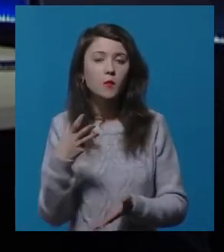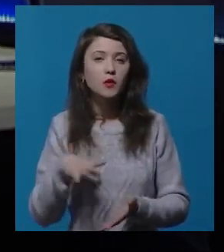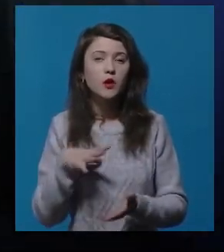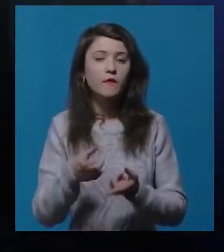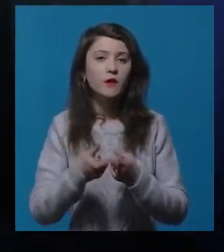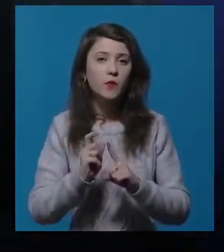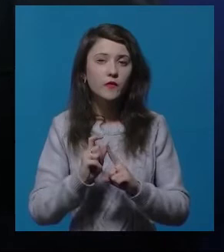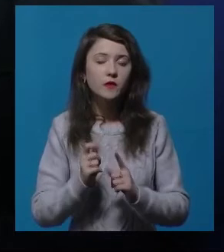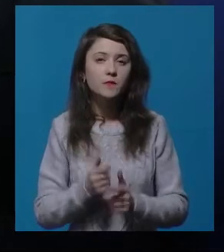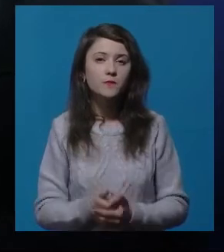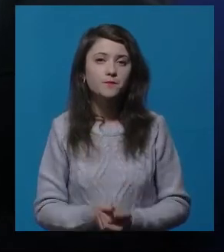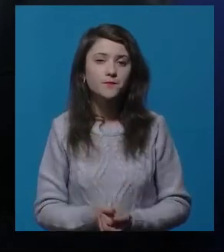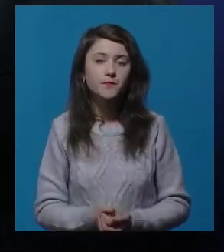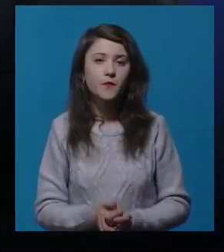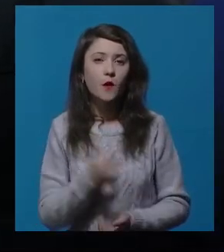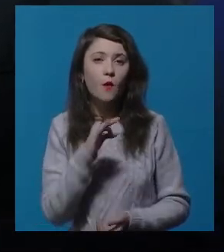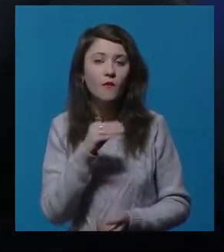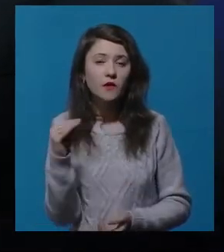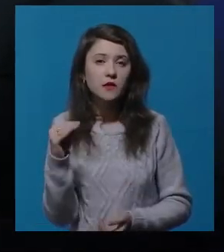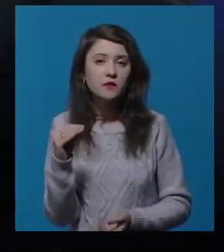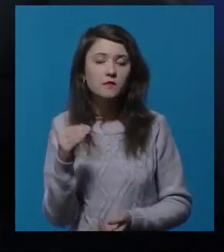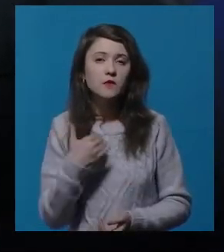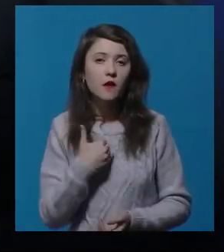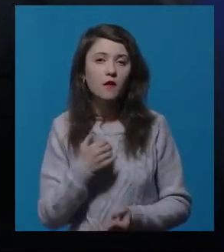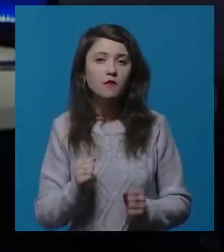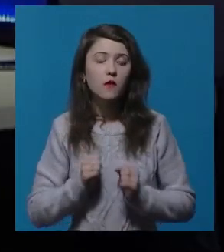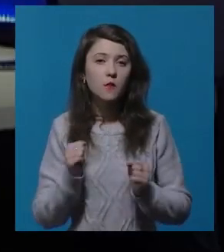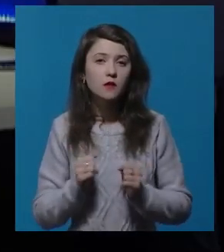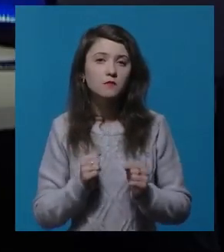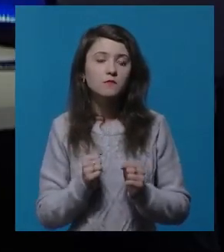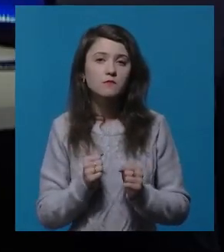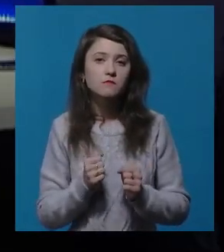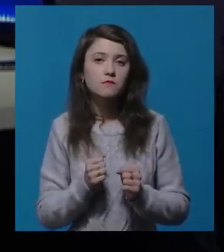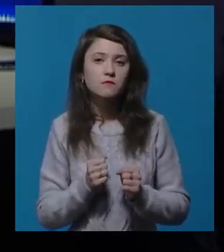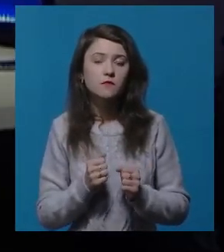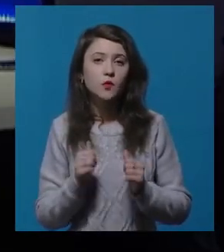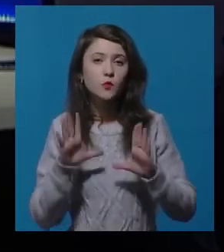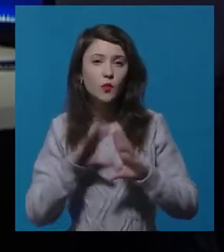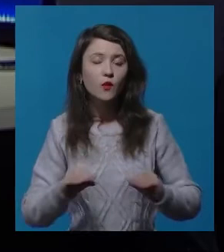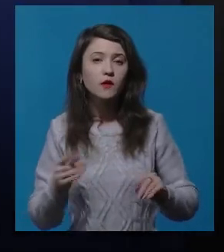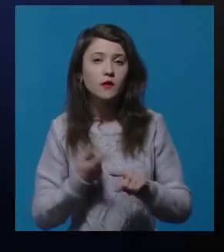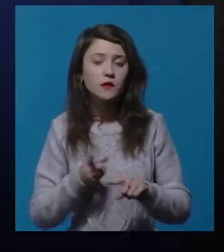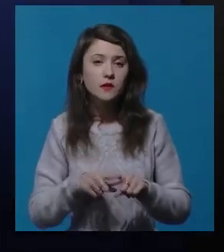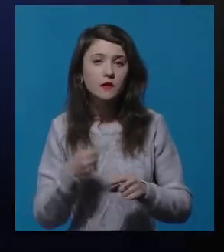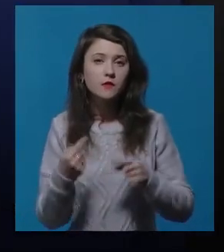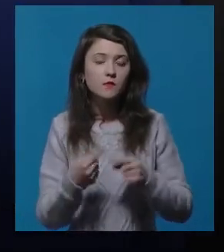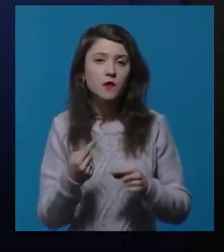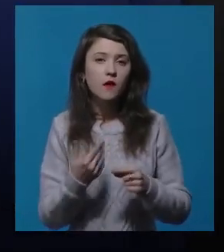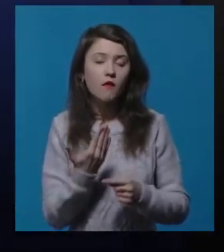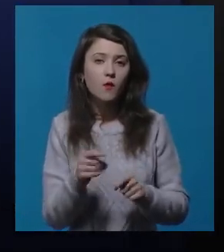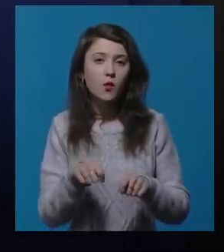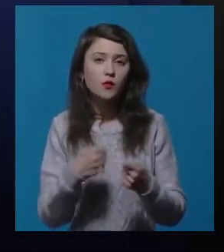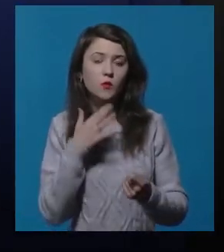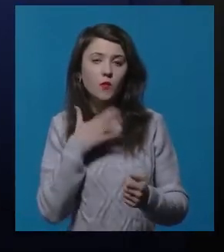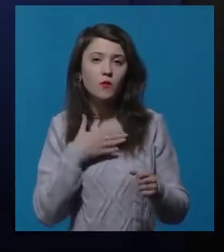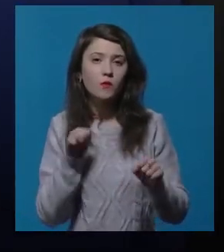відповіді офіційної. Я намагався владнати цей спір, я вказував в заяві своїй, що ви порушуєте моє право, або я